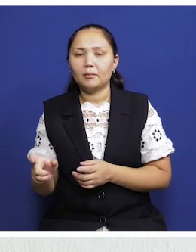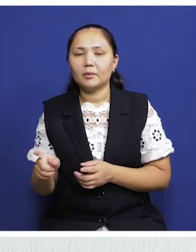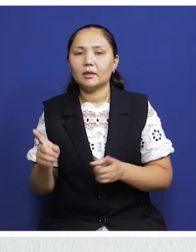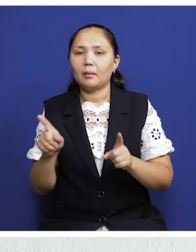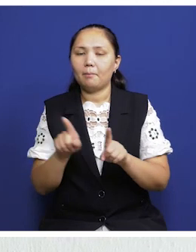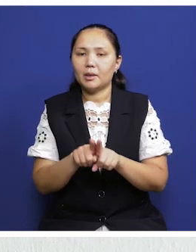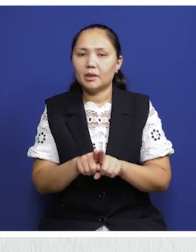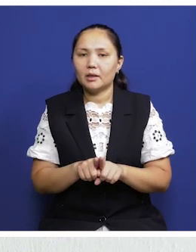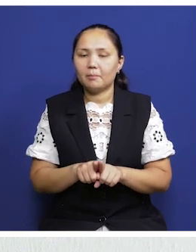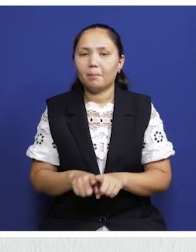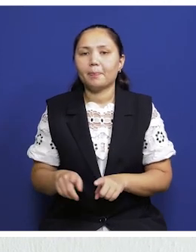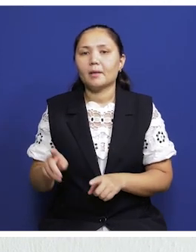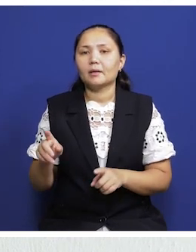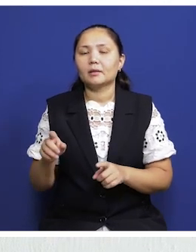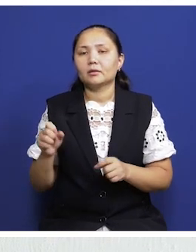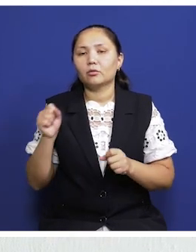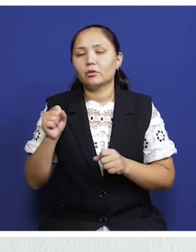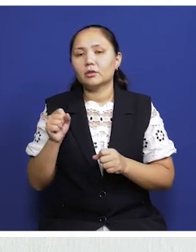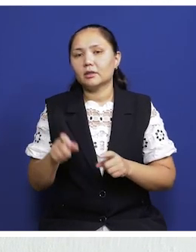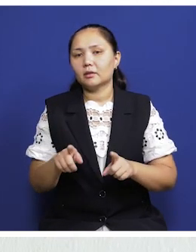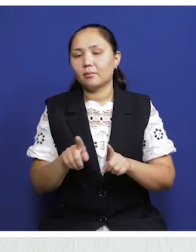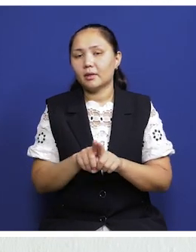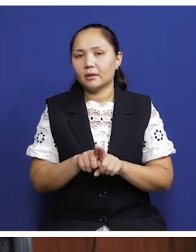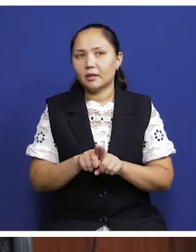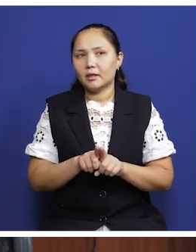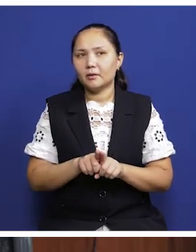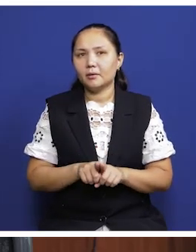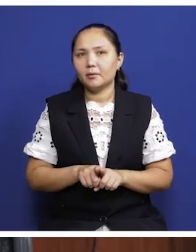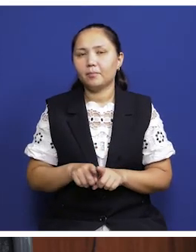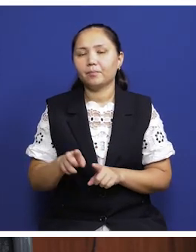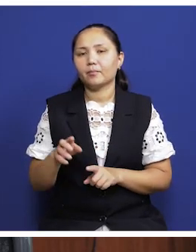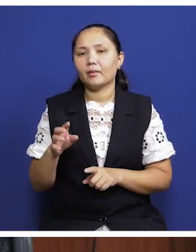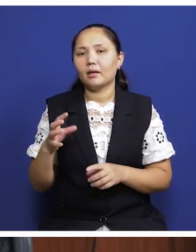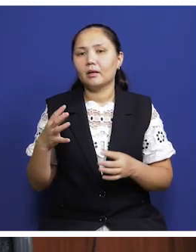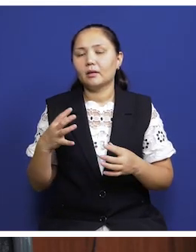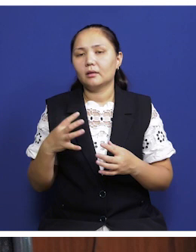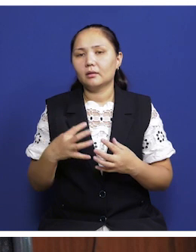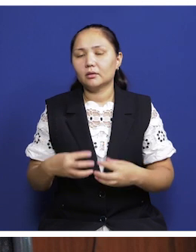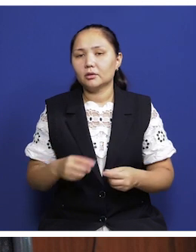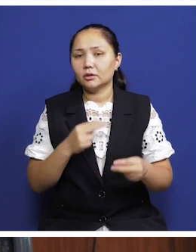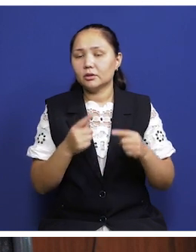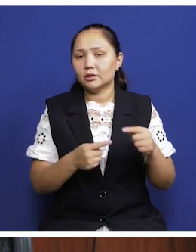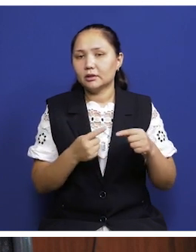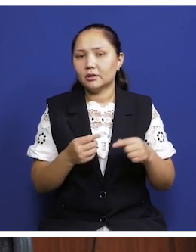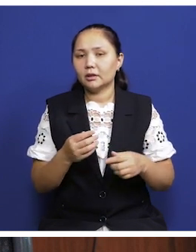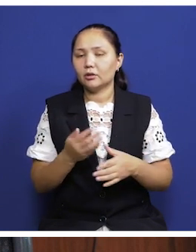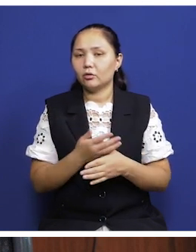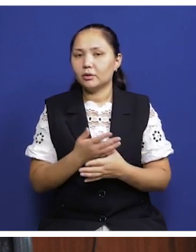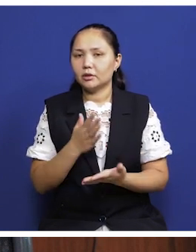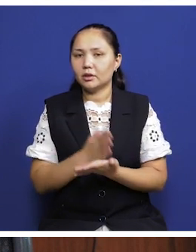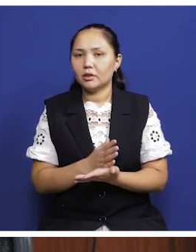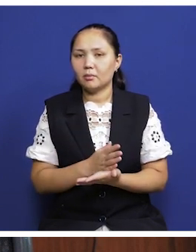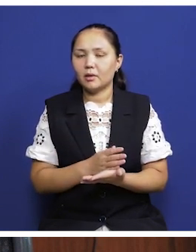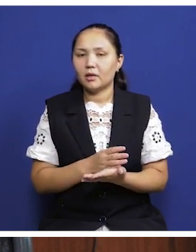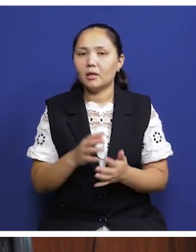бас бір жеңнен қол шығарып, бірлігі бірлікте қартына қамқор, жетім жесіріне пана болып келеді. Жалпы өзі бір